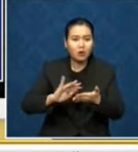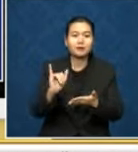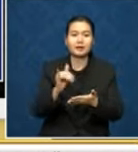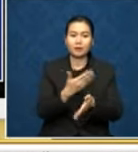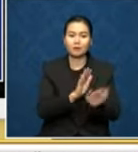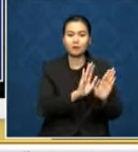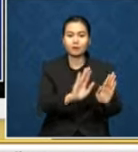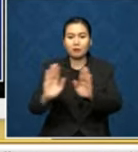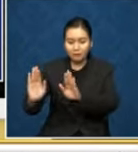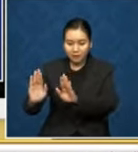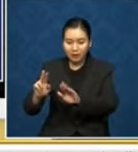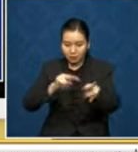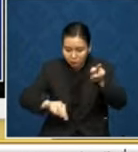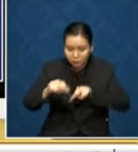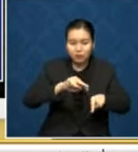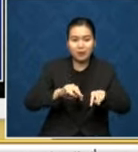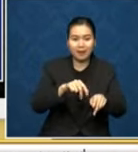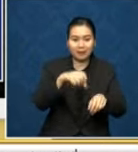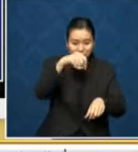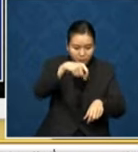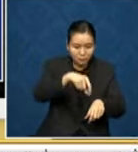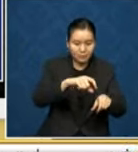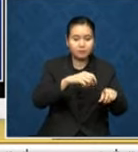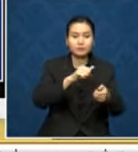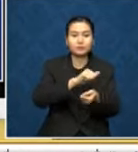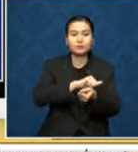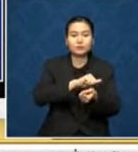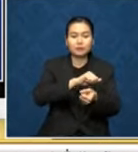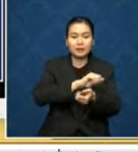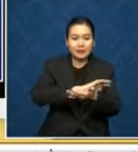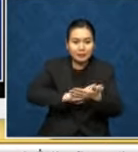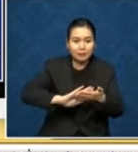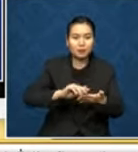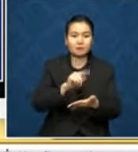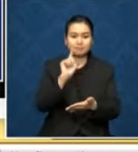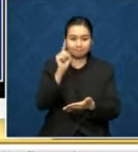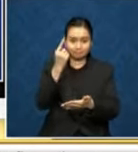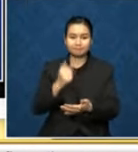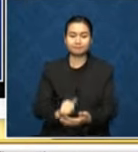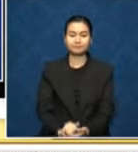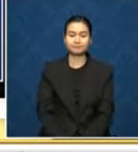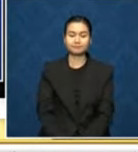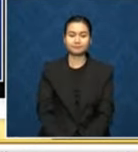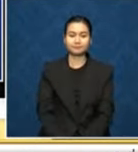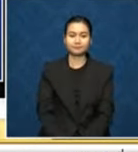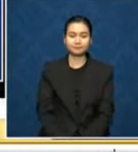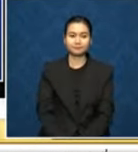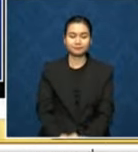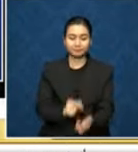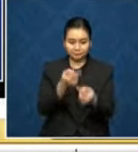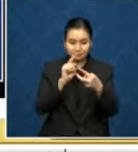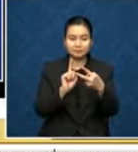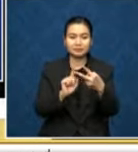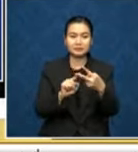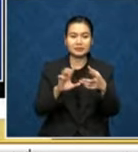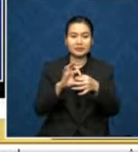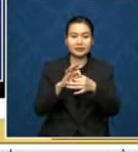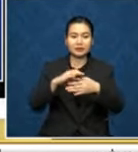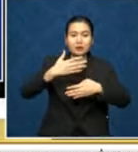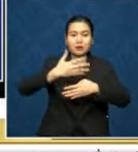จะให้หน่วยงานที่เกี่ยวข้องเข้าไปแก้ไขดำเนินการอีกครั้งหนึ่งนะครับเรื่องที่สองครับเป็นเรื่องของเขื่อนป้องกันน้ำท่วม